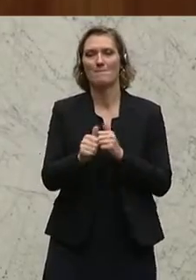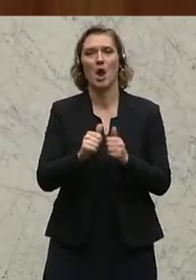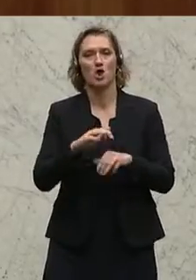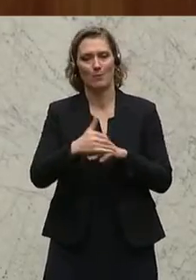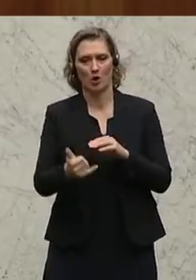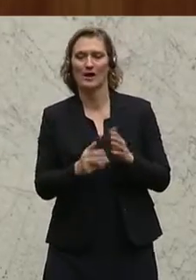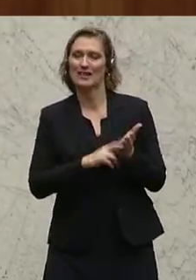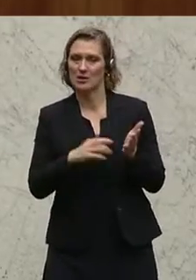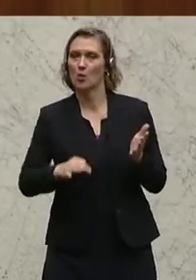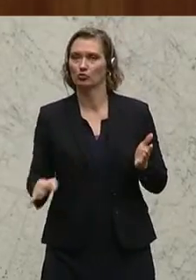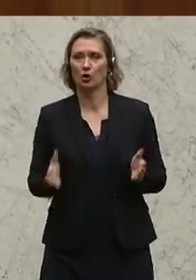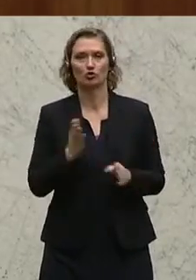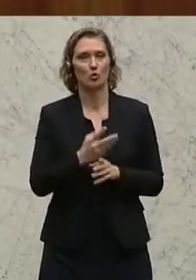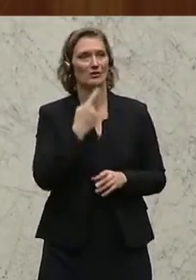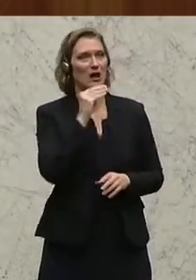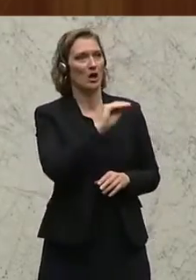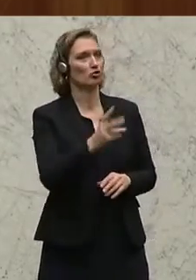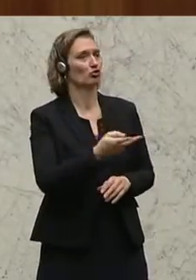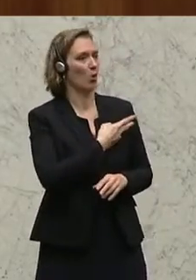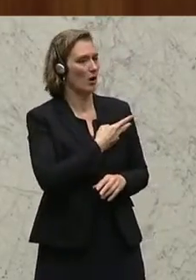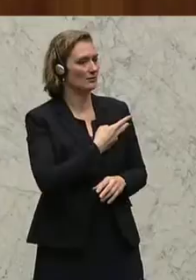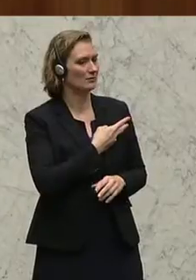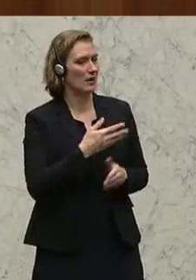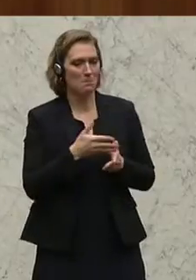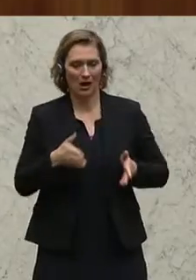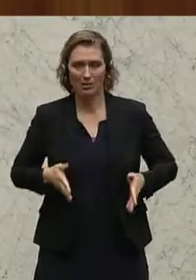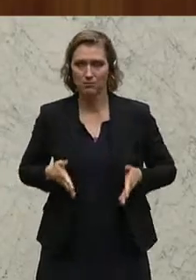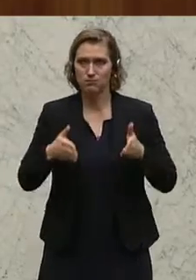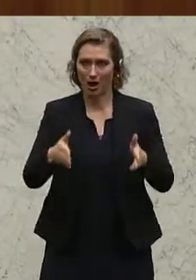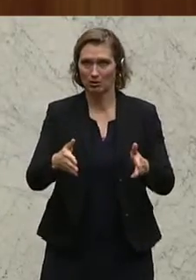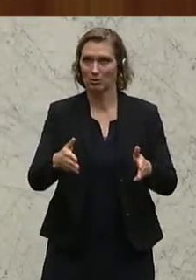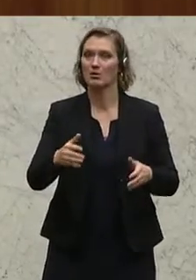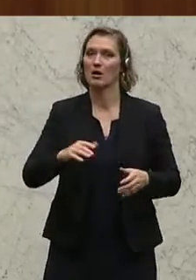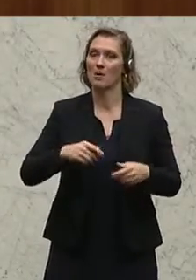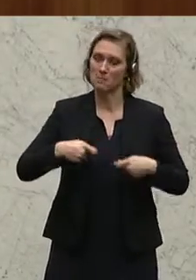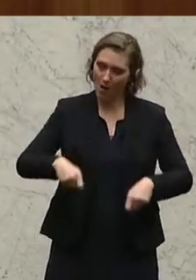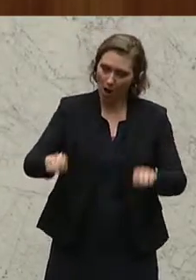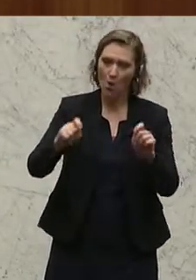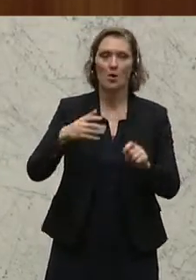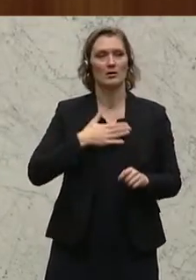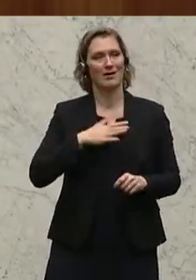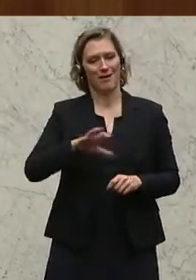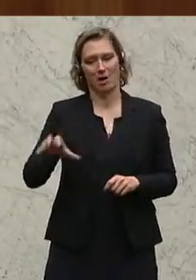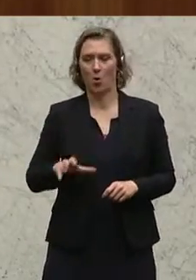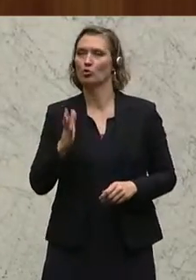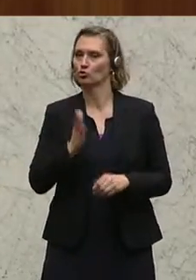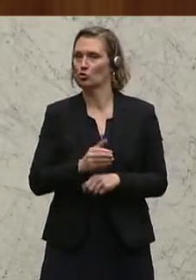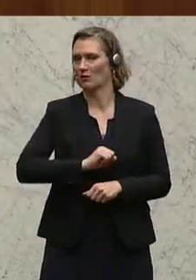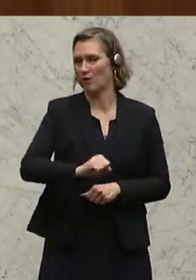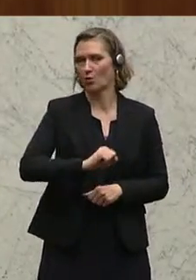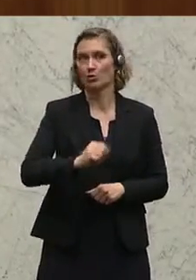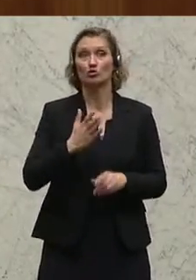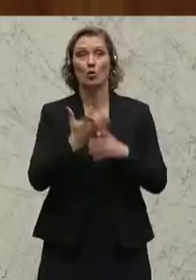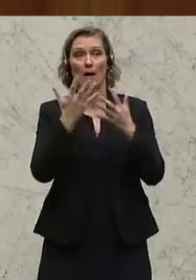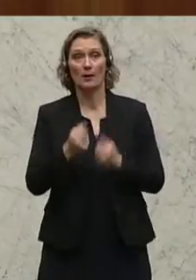Niederösterreich und wir können wirklich mit Stolz sagen, der Breitbandausbau geht in unserer Region zügig voran und wir können die ersten Erfolge bereits